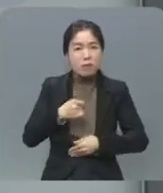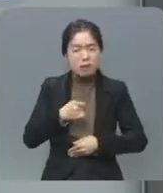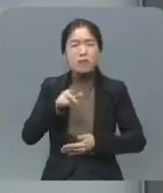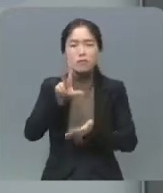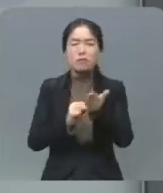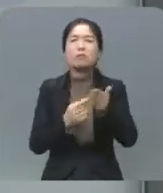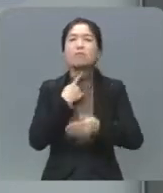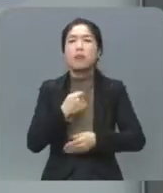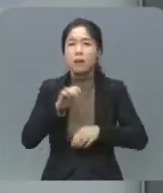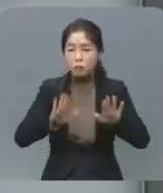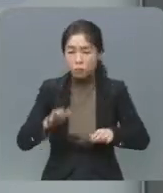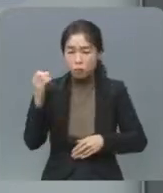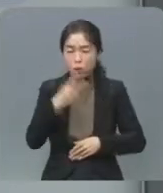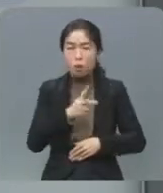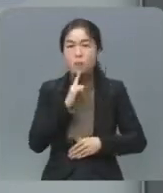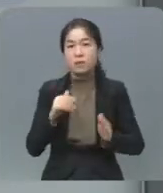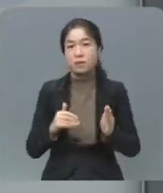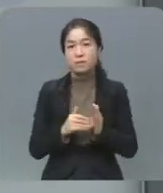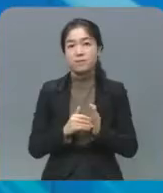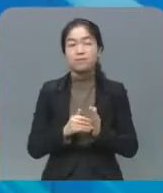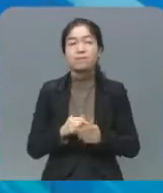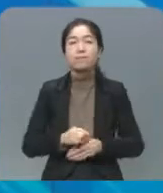빚었다고 지적했습니다.